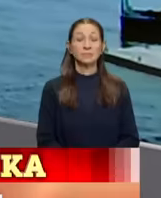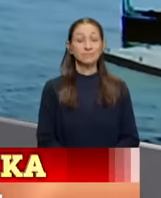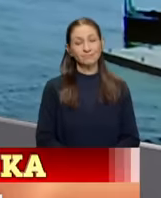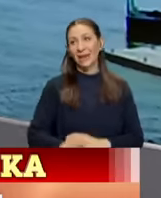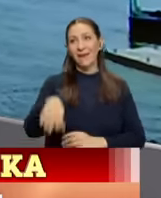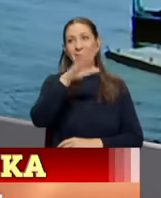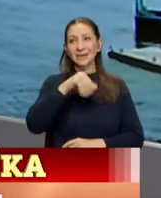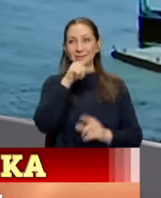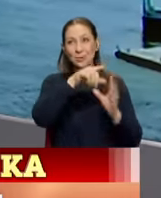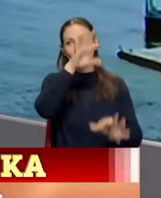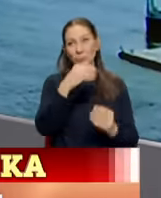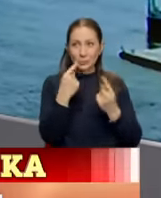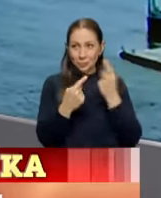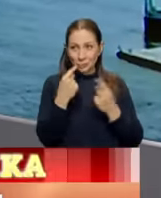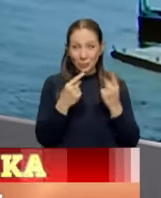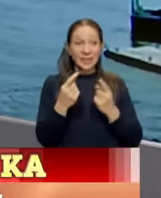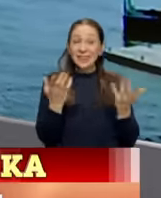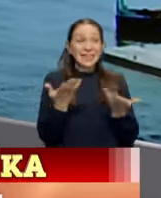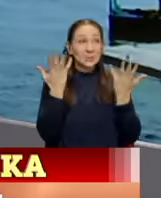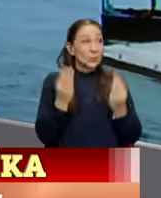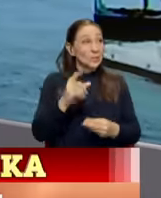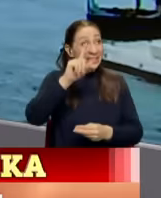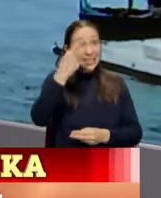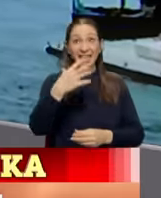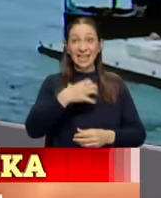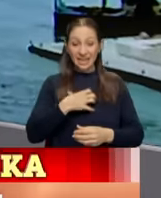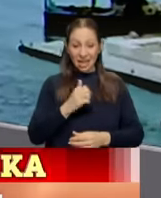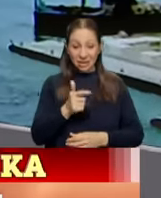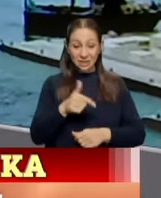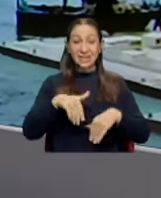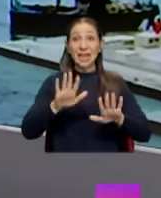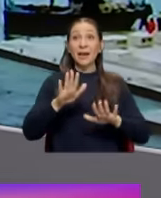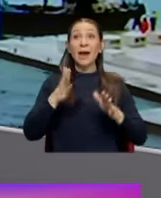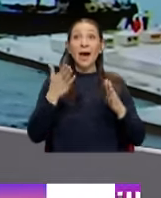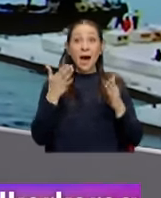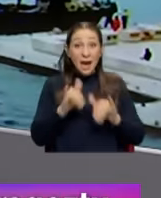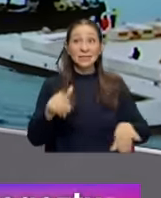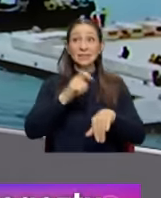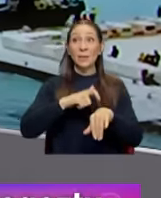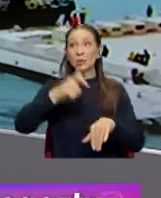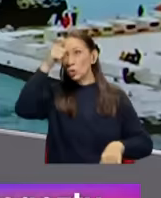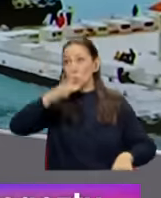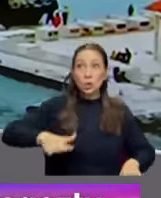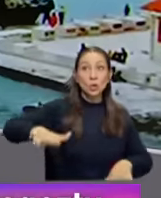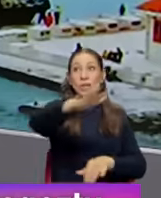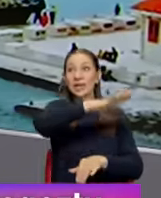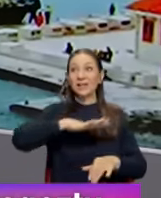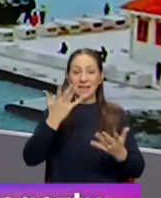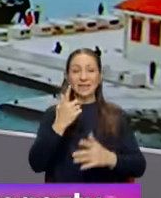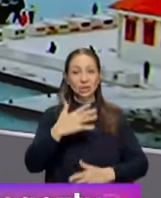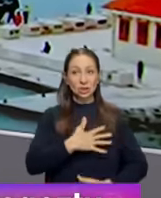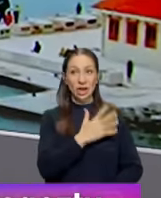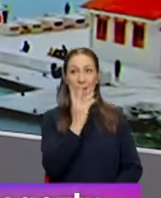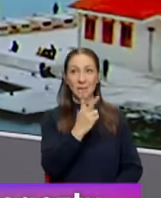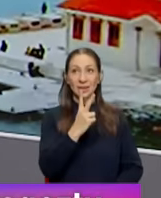Efendim Herkes onu konuşuyor nasıl oldu sadece kendi ilçesinde değil aynı zamanda Türkiye'nin de ve Cumhuriyet